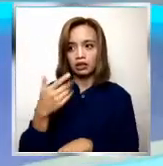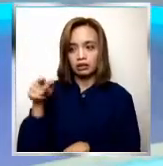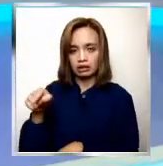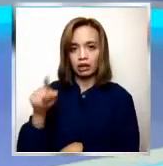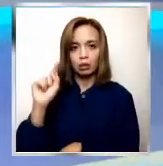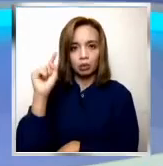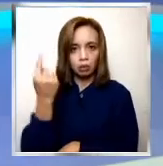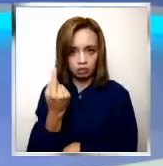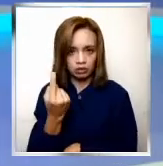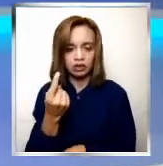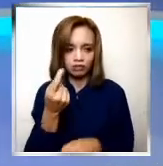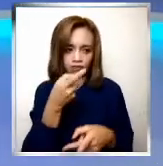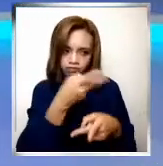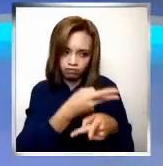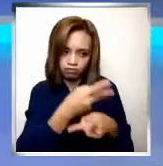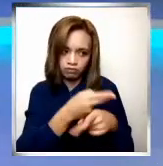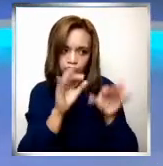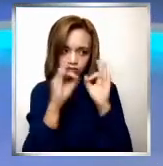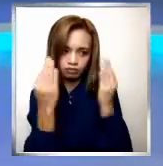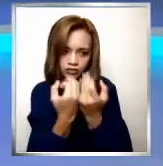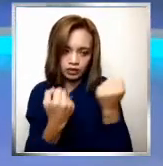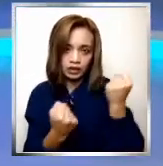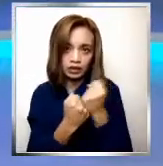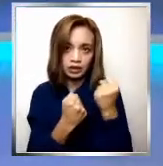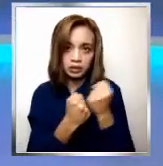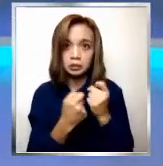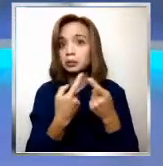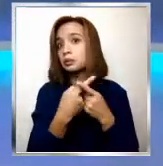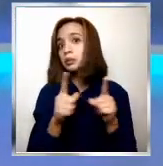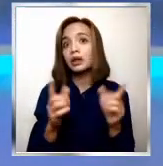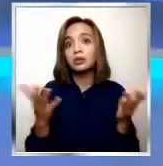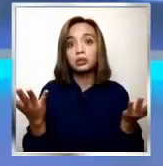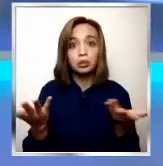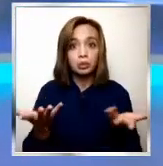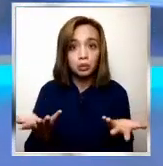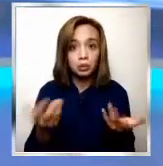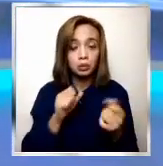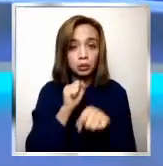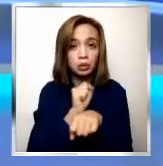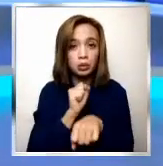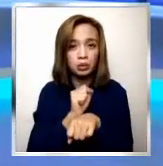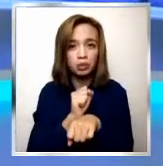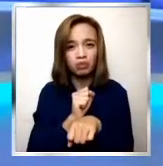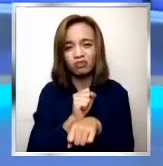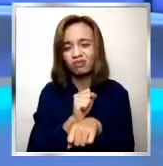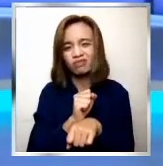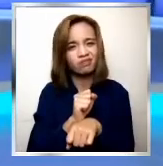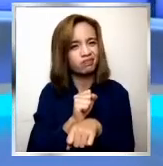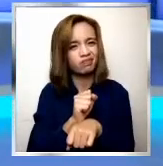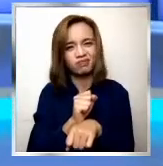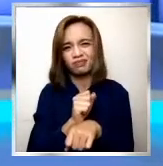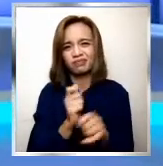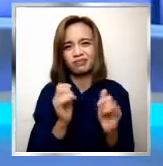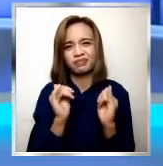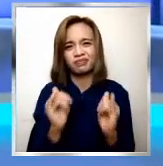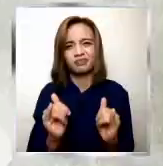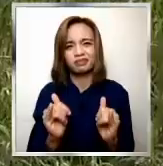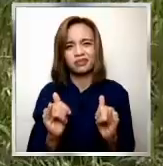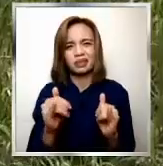ang mismong pinagkukunan niya ng kabuhayan, ako pinadapa at hindi pinalagpas ng masamang panahon.